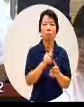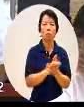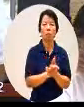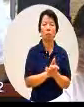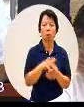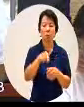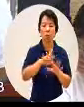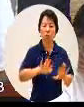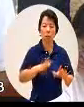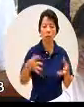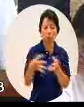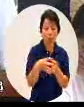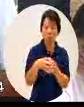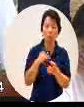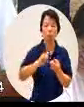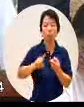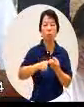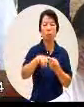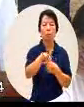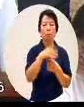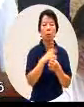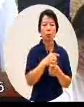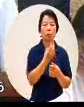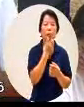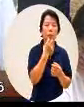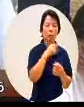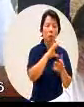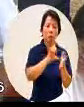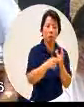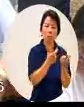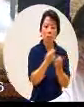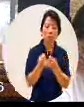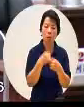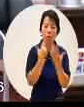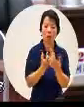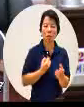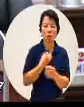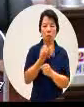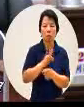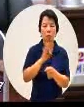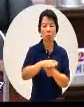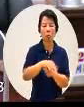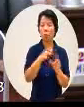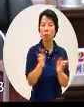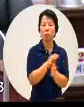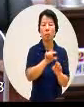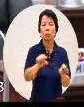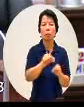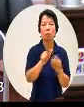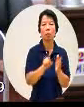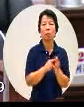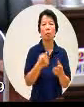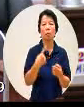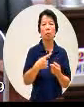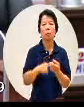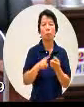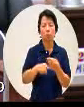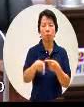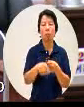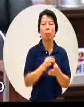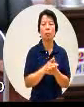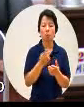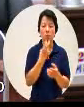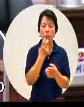兩個混在一起是錯的中統籌分配款是定時的他既不會多給你也不會少給你啊也不對你這樣的說法也不對中央